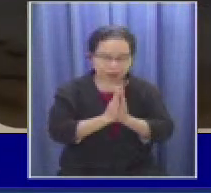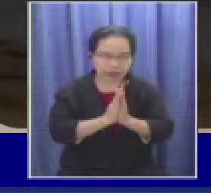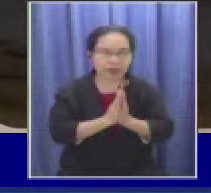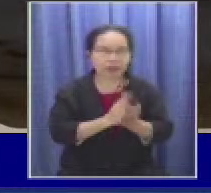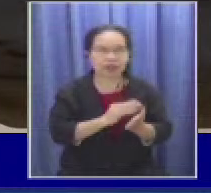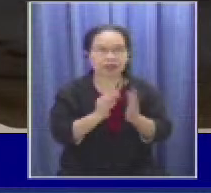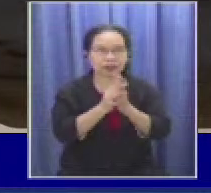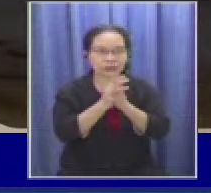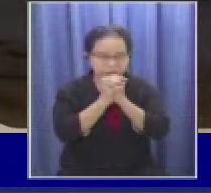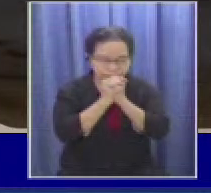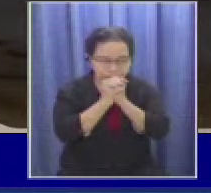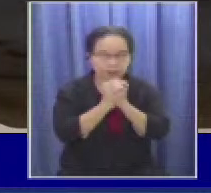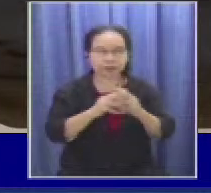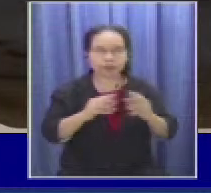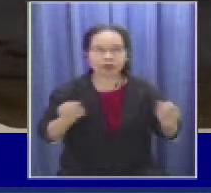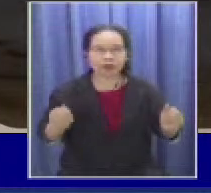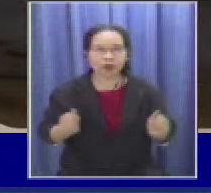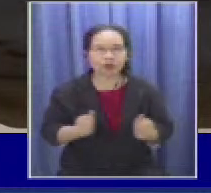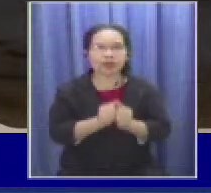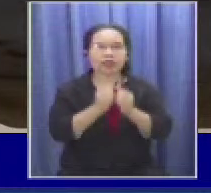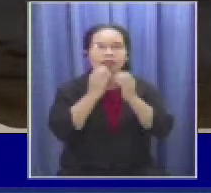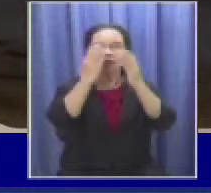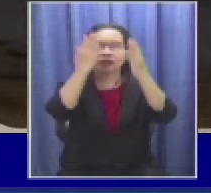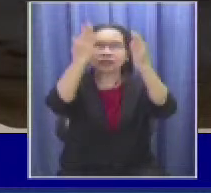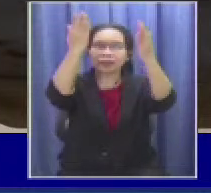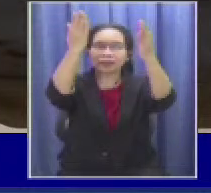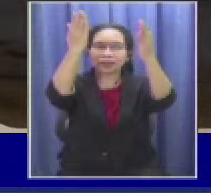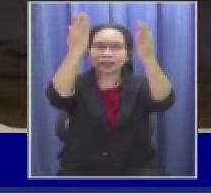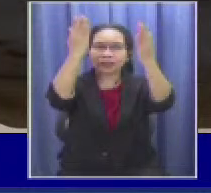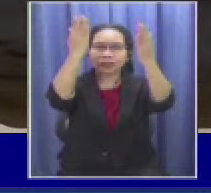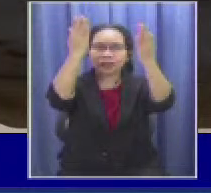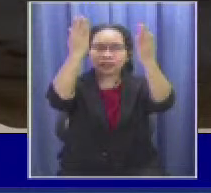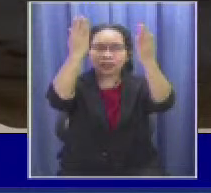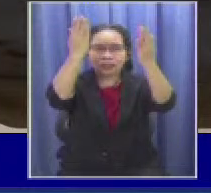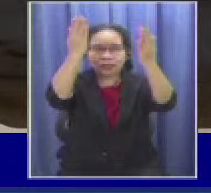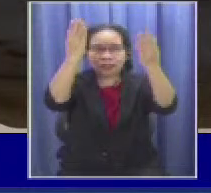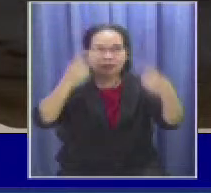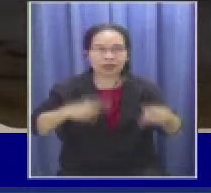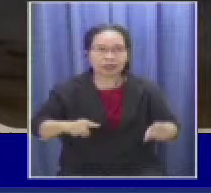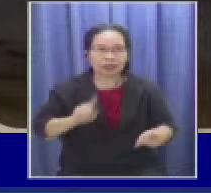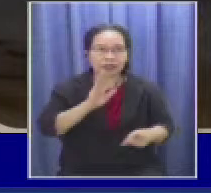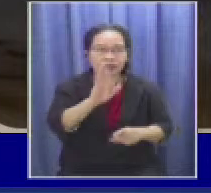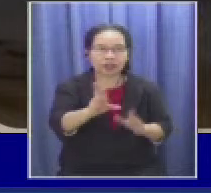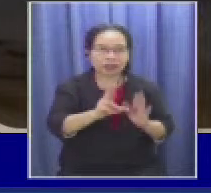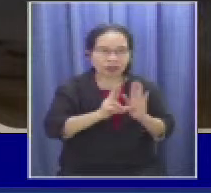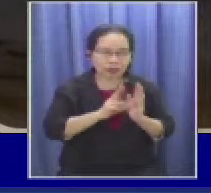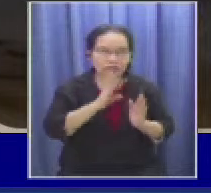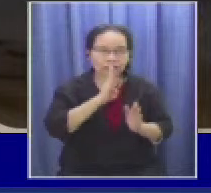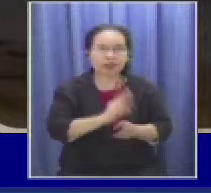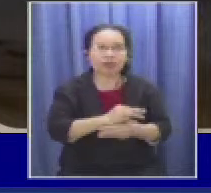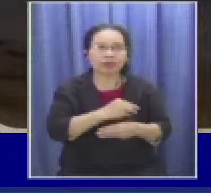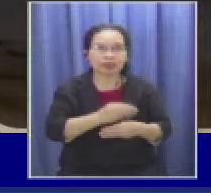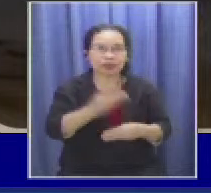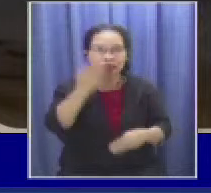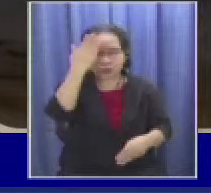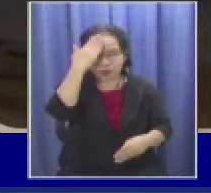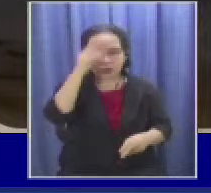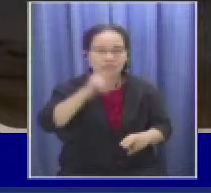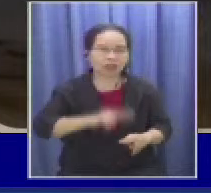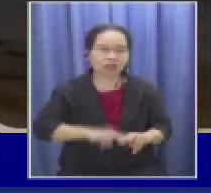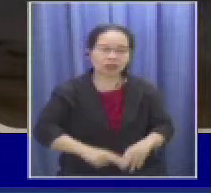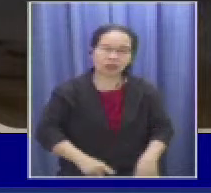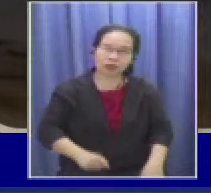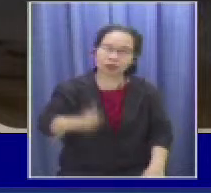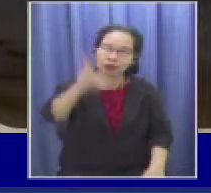enye nkurubo Philippians 4:6 mon na nwenwene biribiara ha mo ho na momade